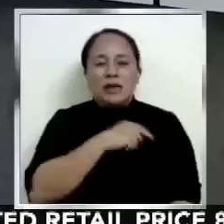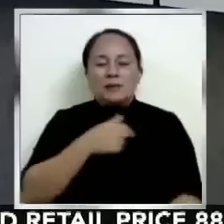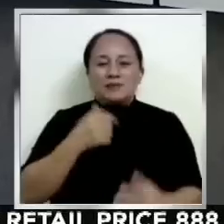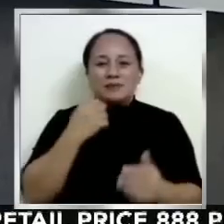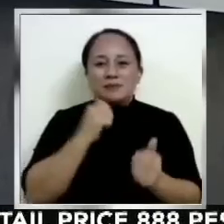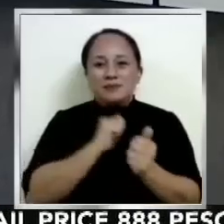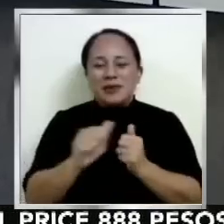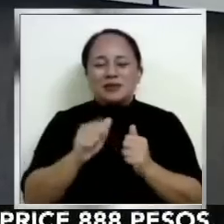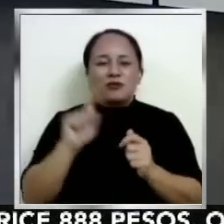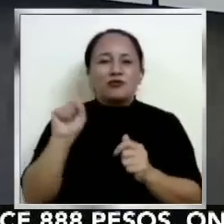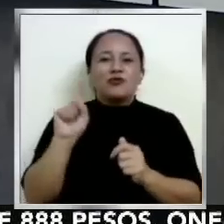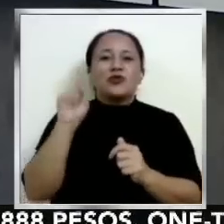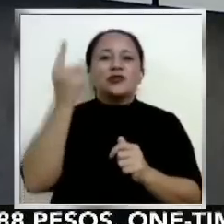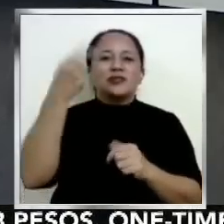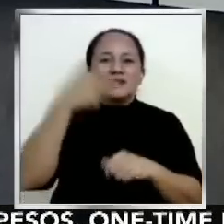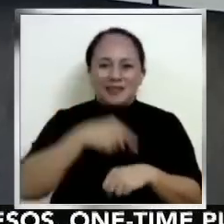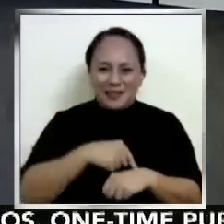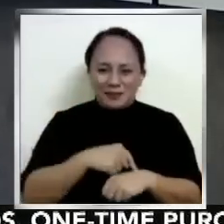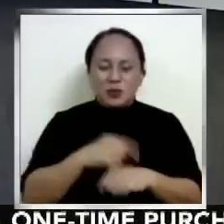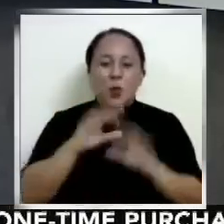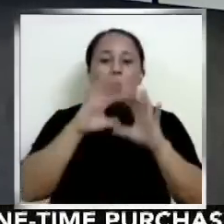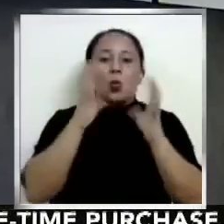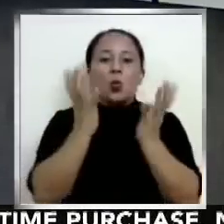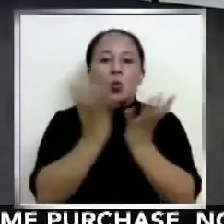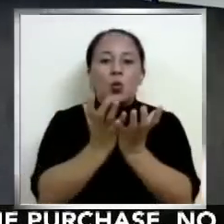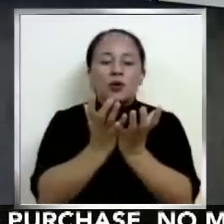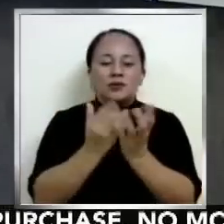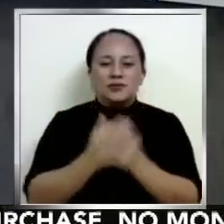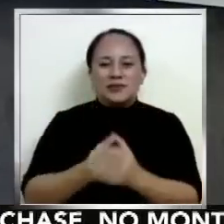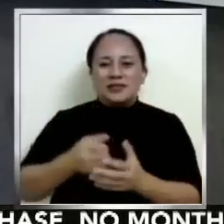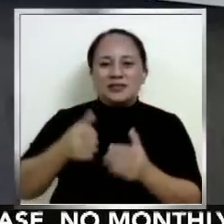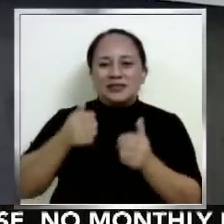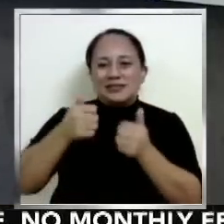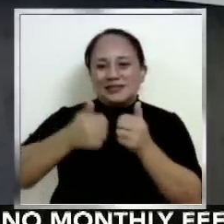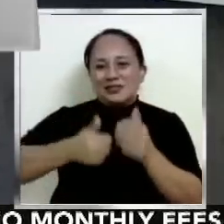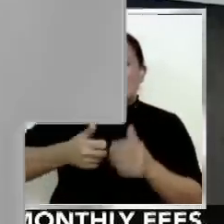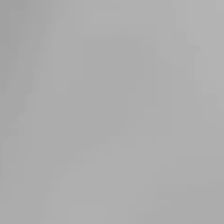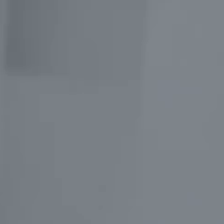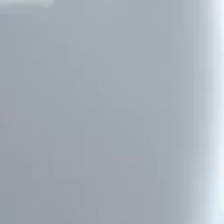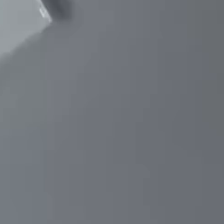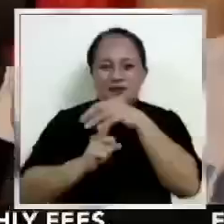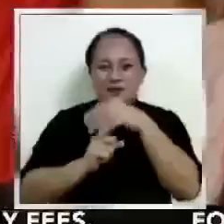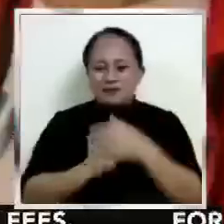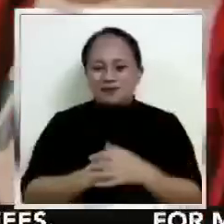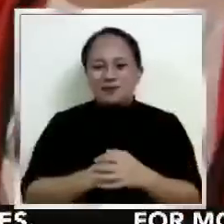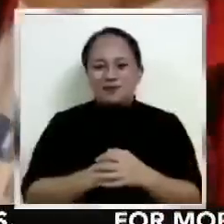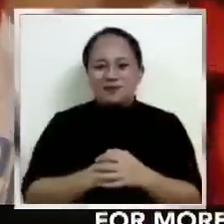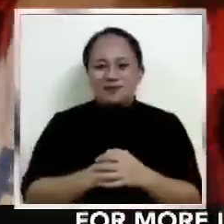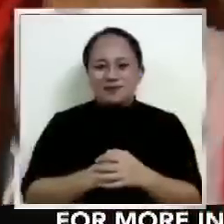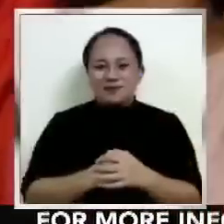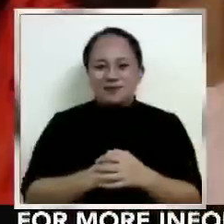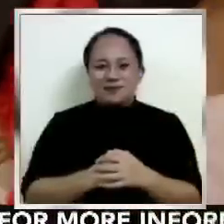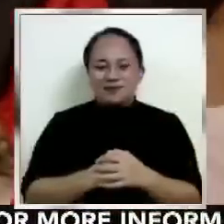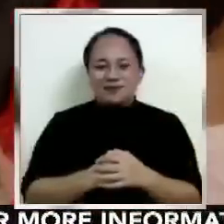kauna-unahang pagkakataon sa World Cup. Maki-time tayo kay Chino Trinidad.